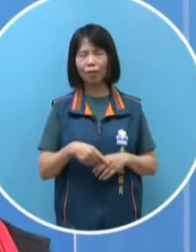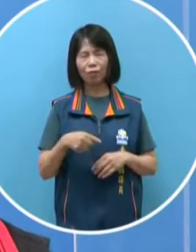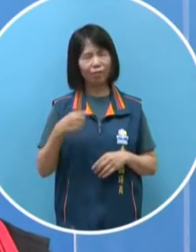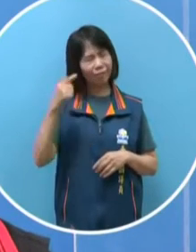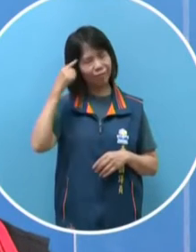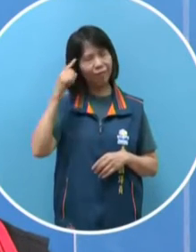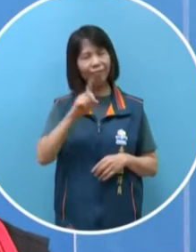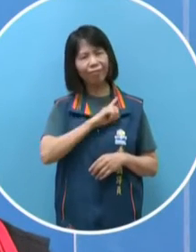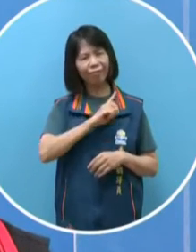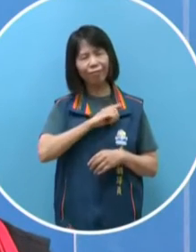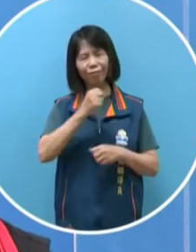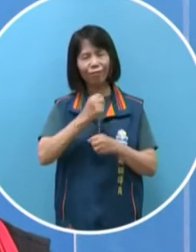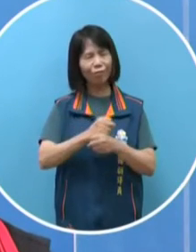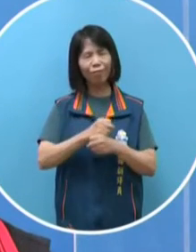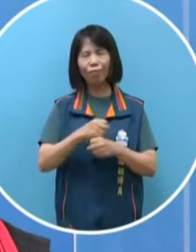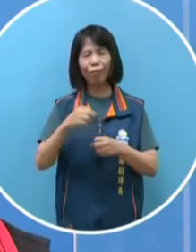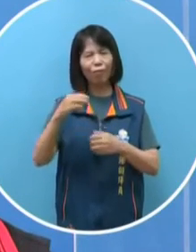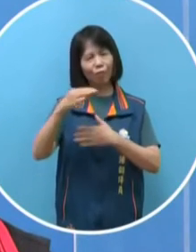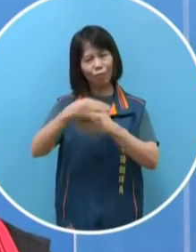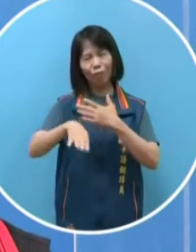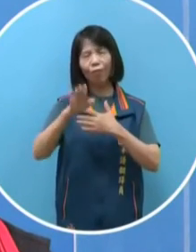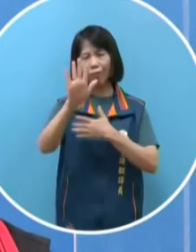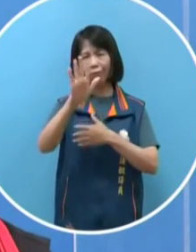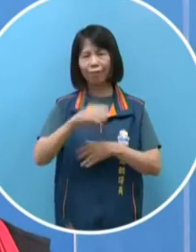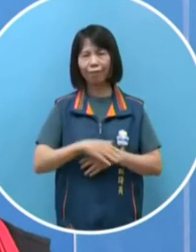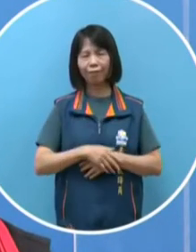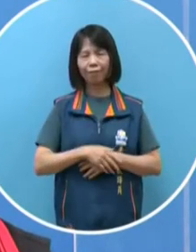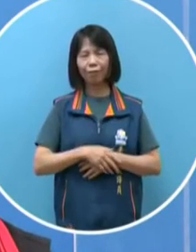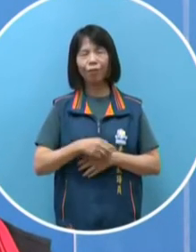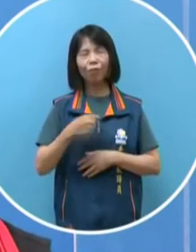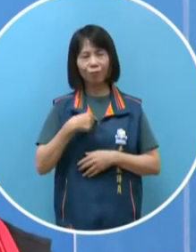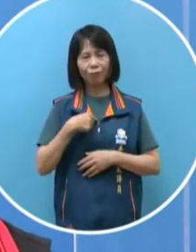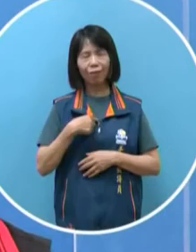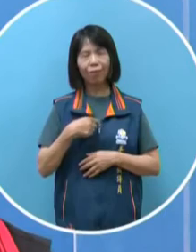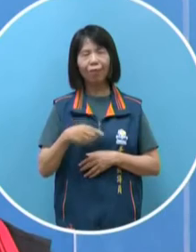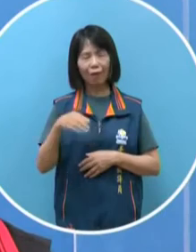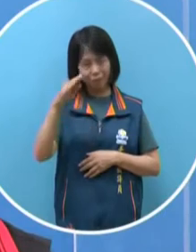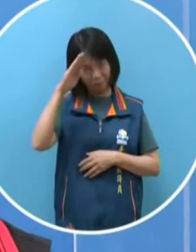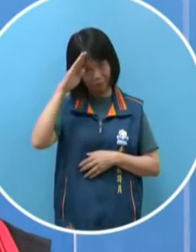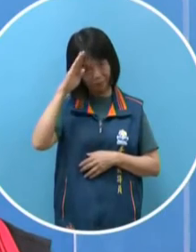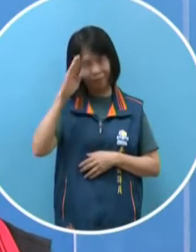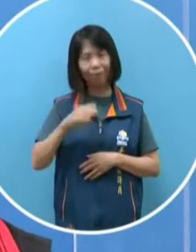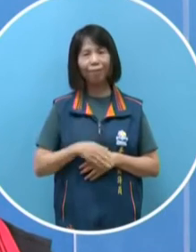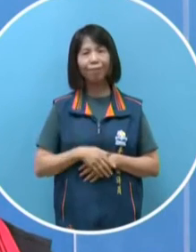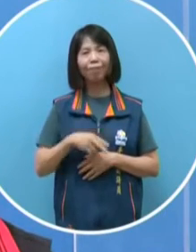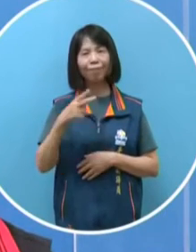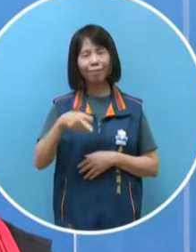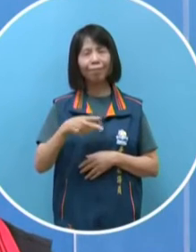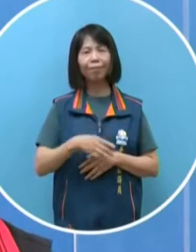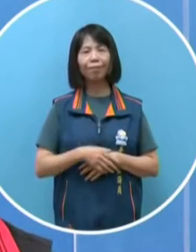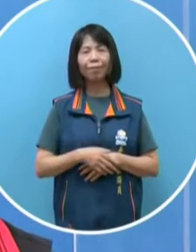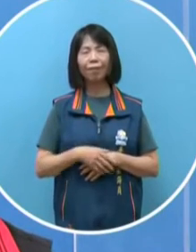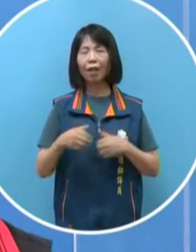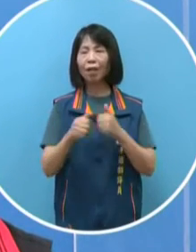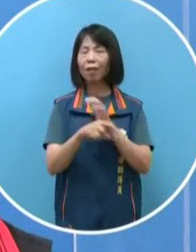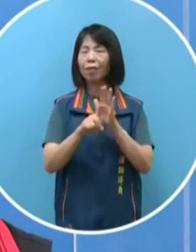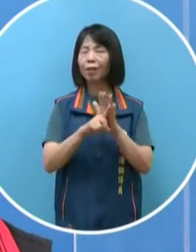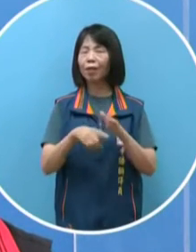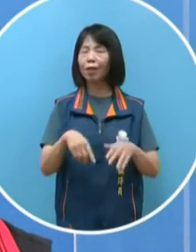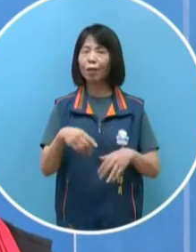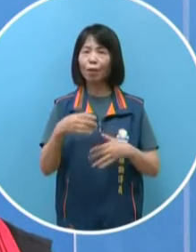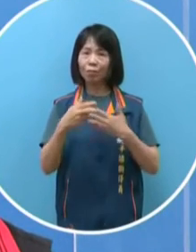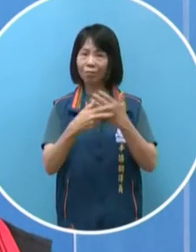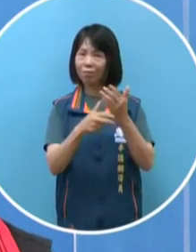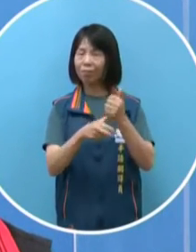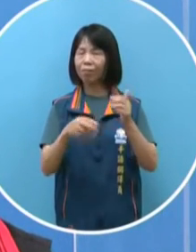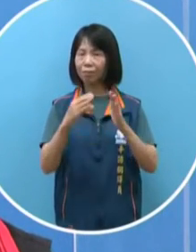好，那这件事情真的是跟乡亲说一声抱歉。那我代表我们卫生局